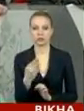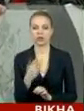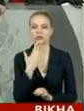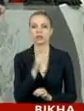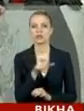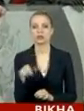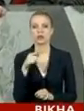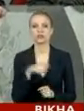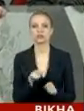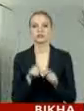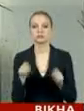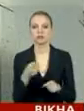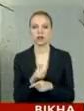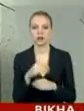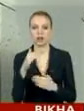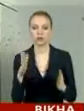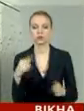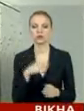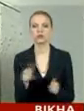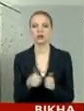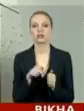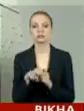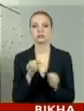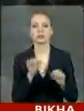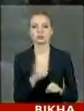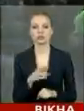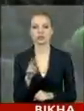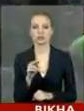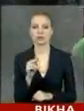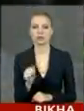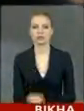Націоналісти розгортають карикатури. Поруч проходять прибічники Януковича.